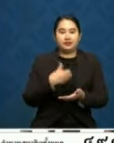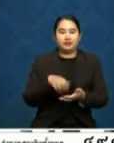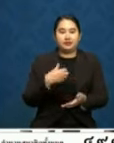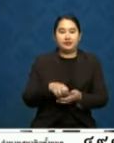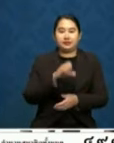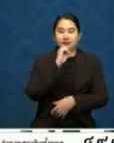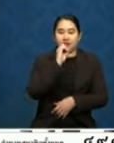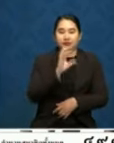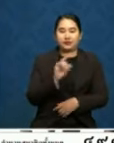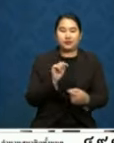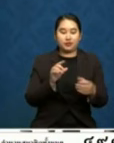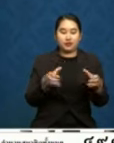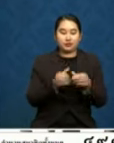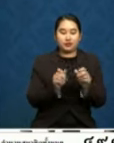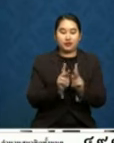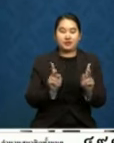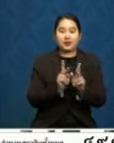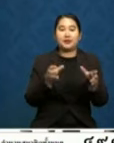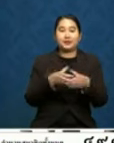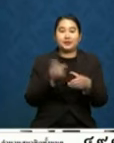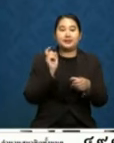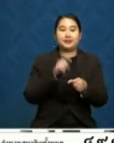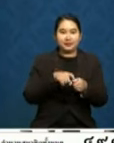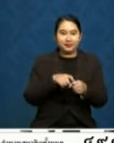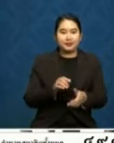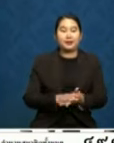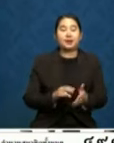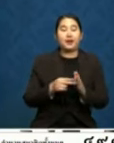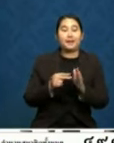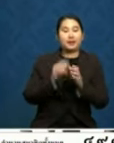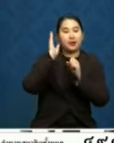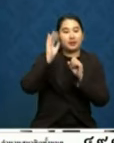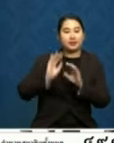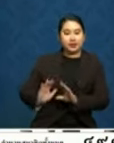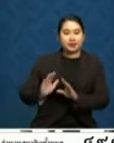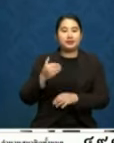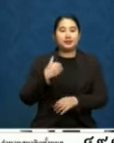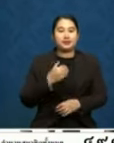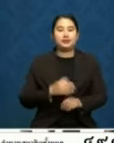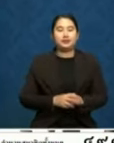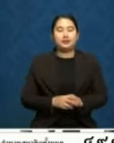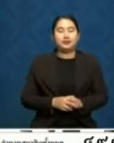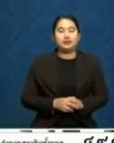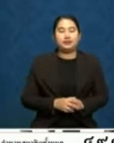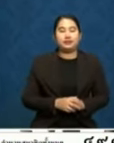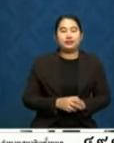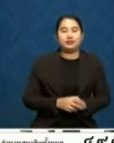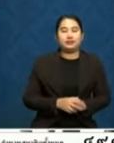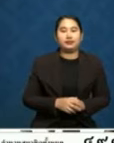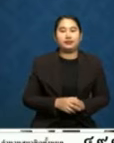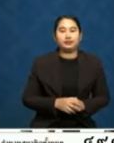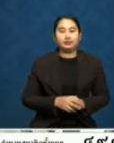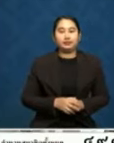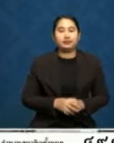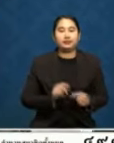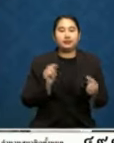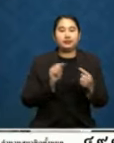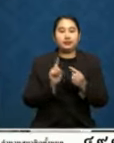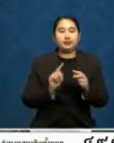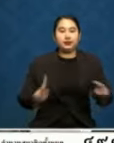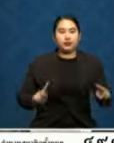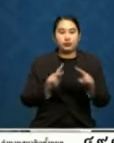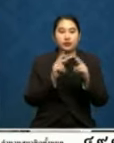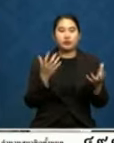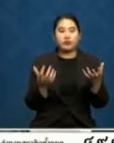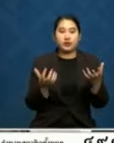านะกรรมาธิการนะครับก็ได้สงวนนะครับคำแปรยติเอาไว้นะครับก็คือในส่วนของกระทรวงยุ